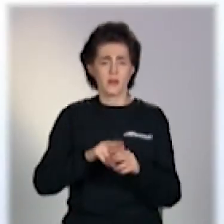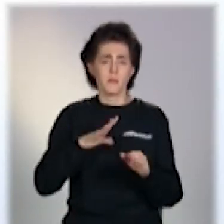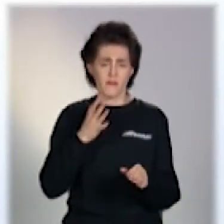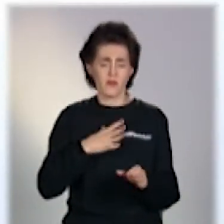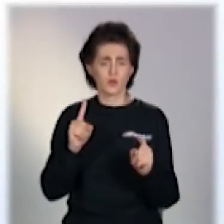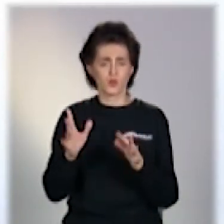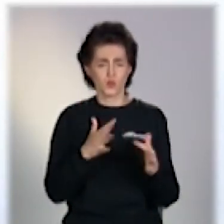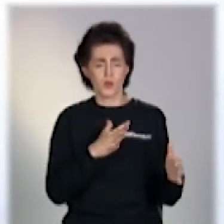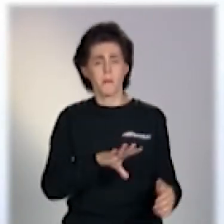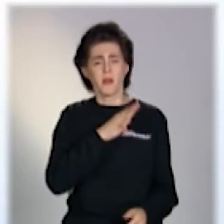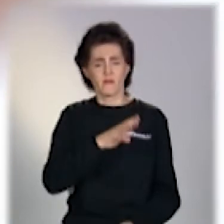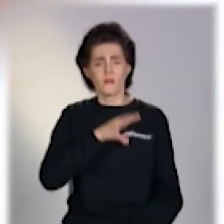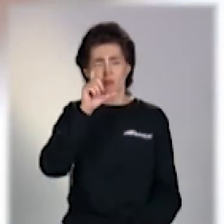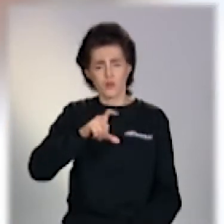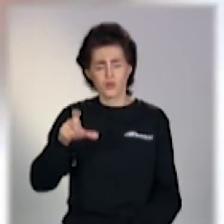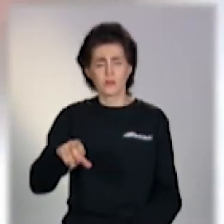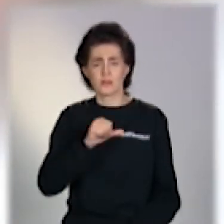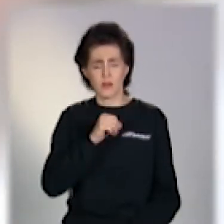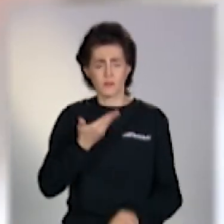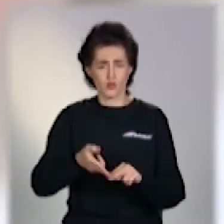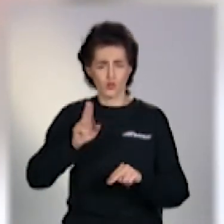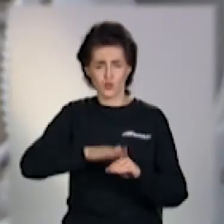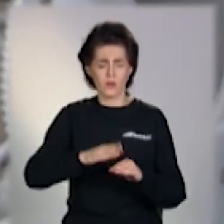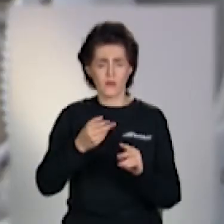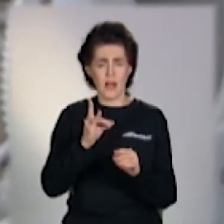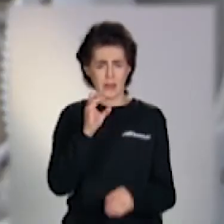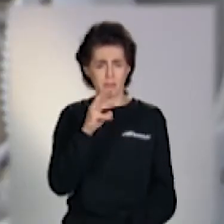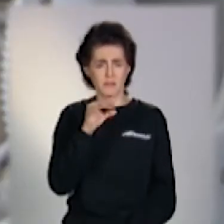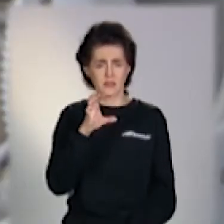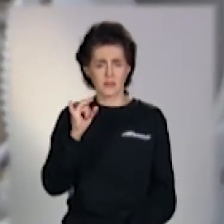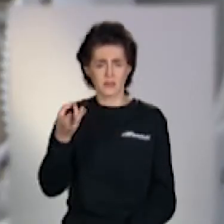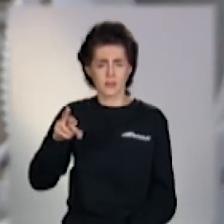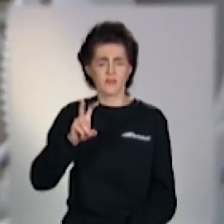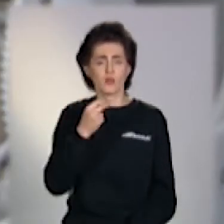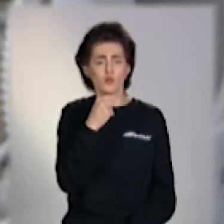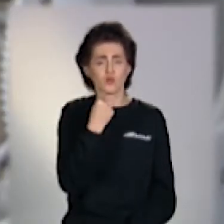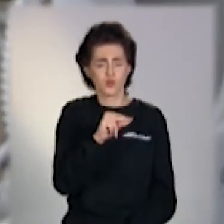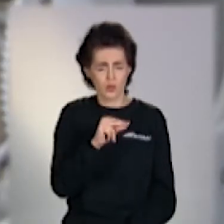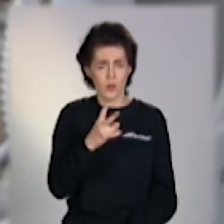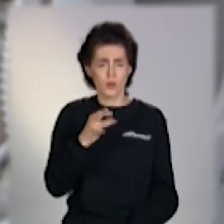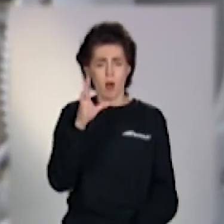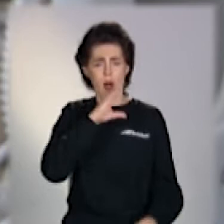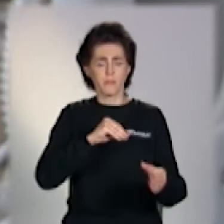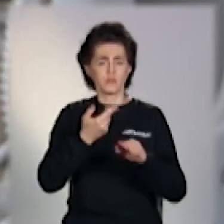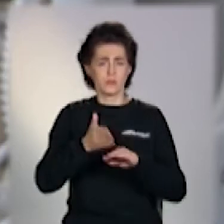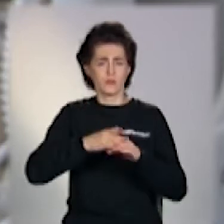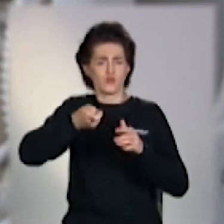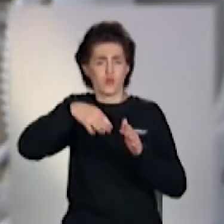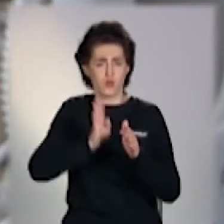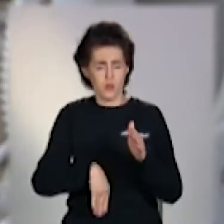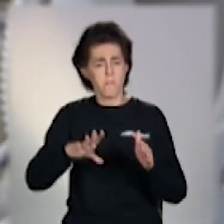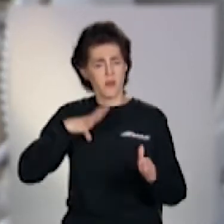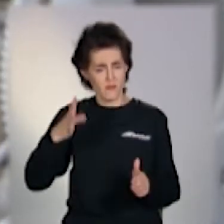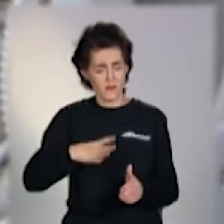випадках, на жаль, пацієнти начебто з таким ремісією, начебто з покращенням, все ж таки погіршується їх стан, і